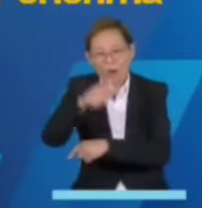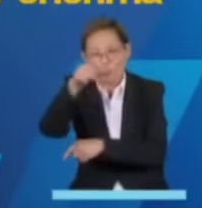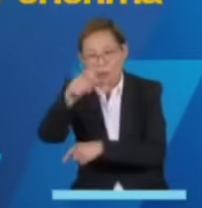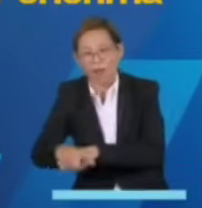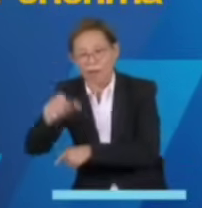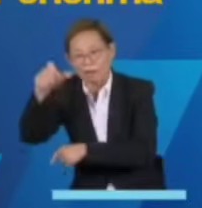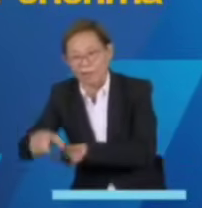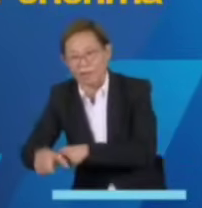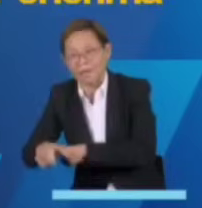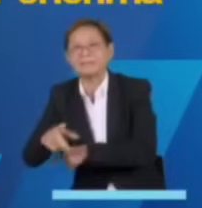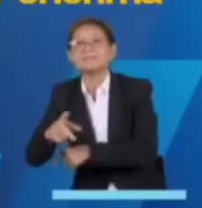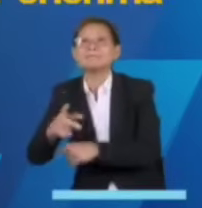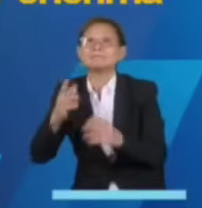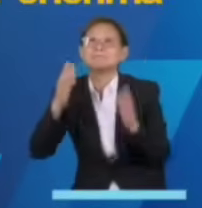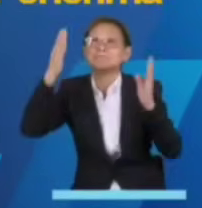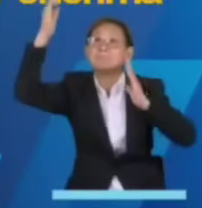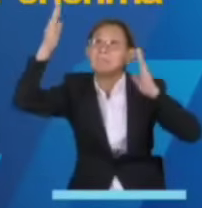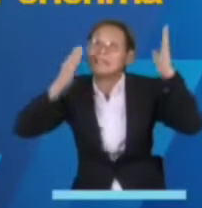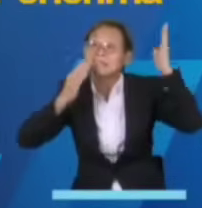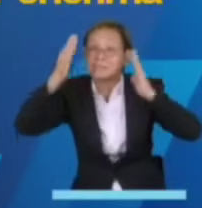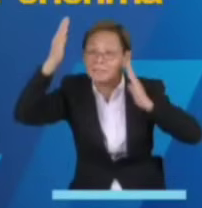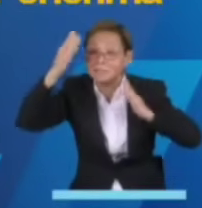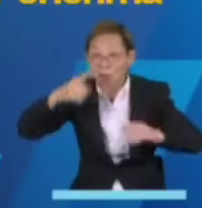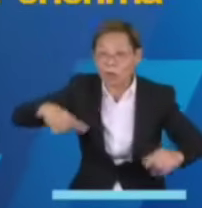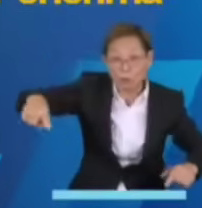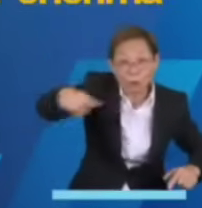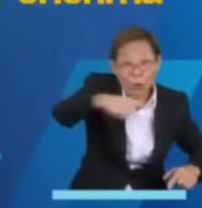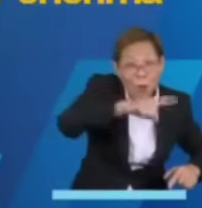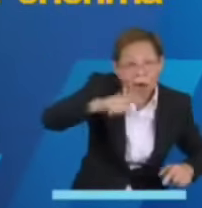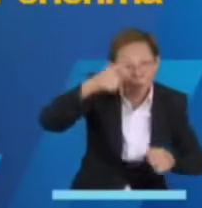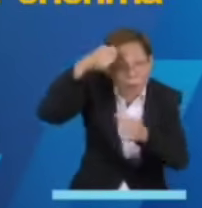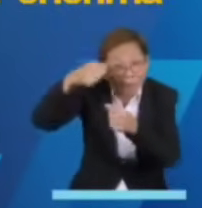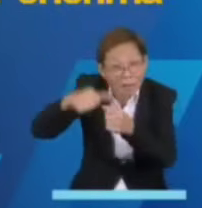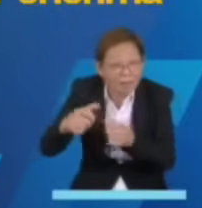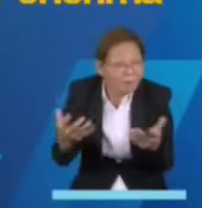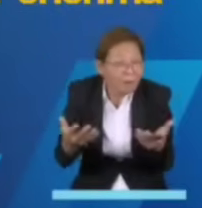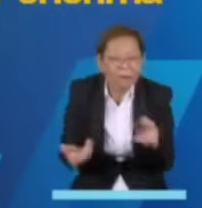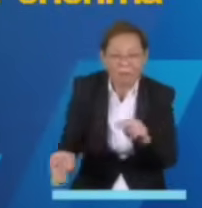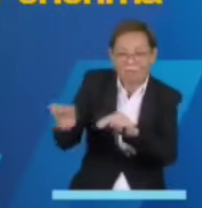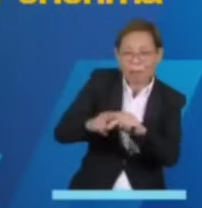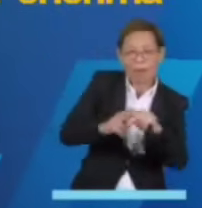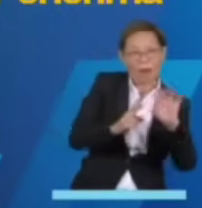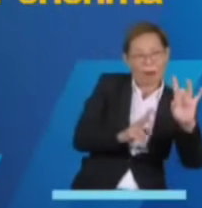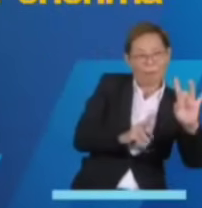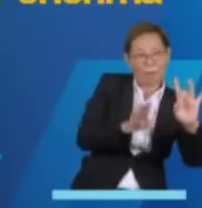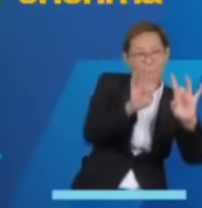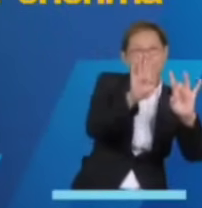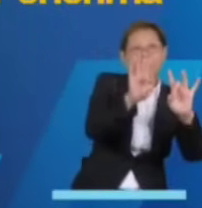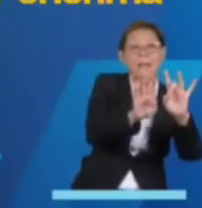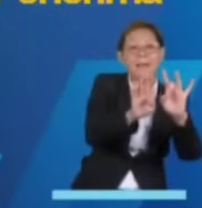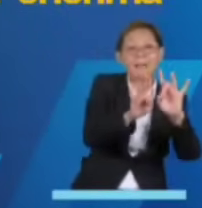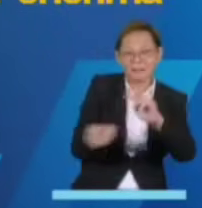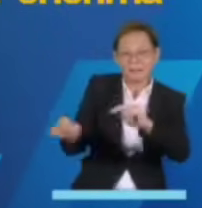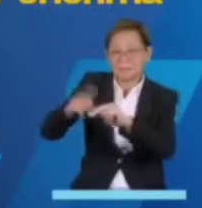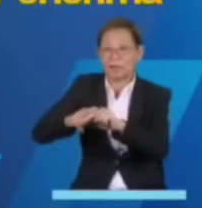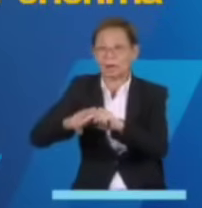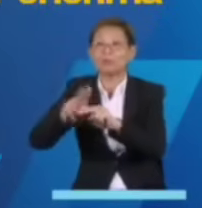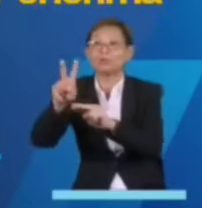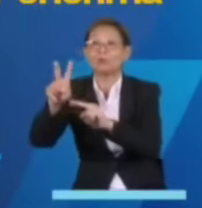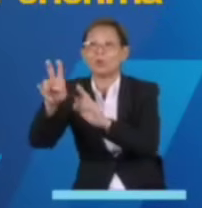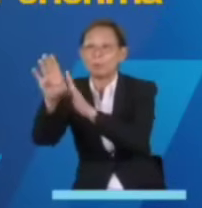dewasa Malaysia. Jadi suster harus ingat, dari mana kita boleh tambah daripada 8 bilion jadi 2 bilion,